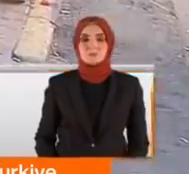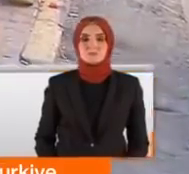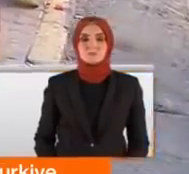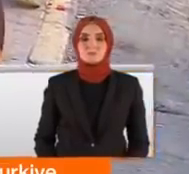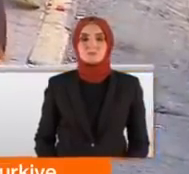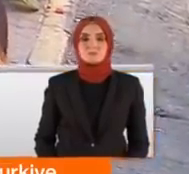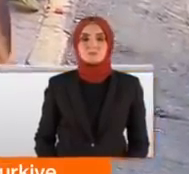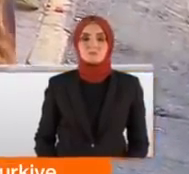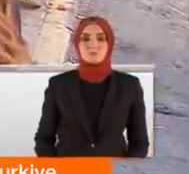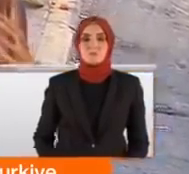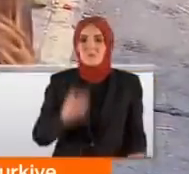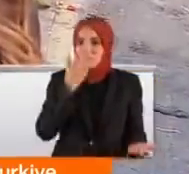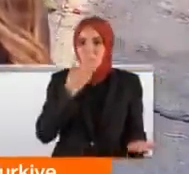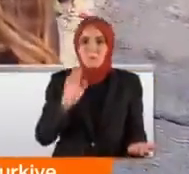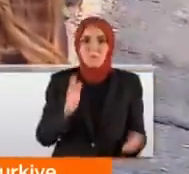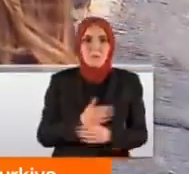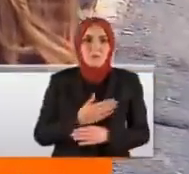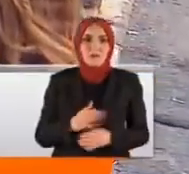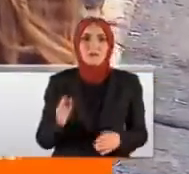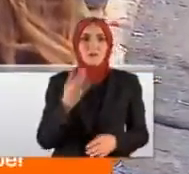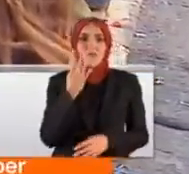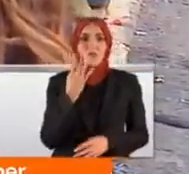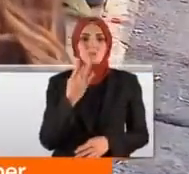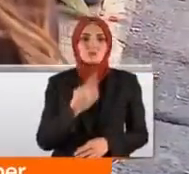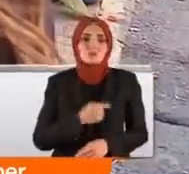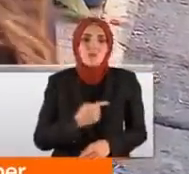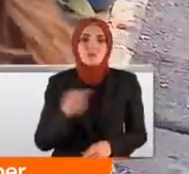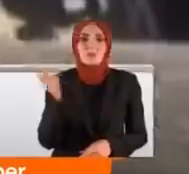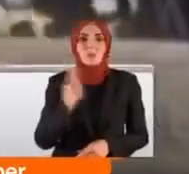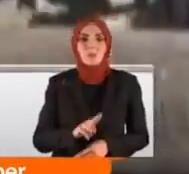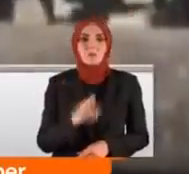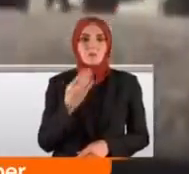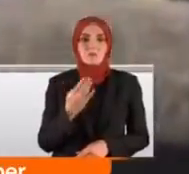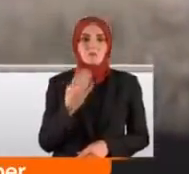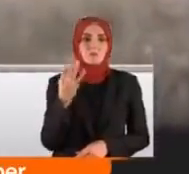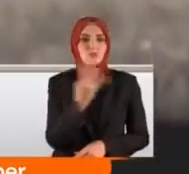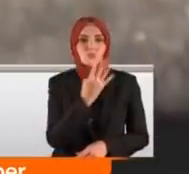Yok yere 4 can gitti. Aynen öyle yani. 4 ocağa ateş düştü.